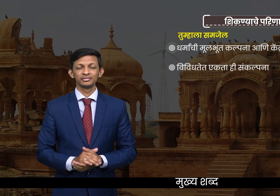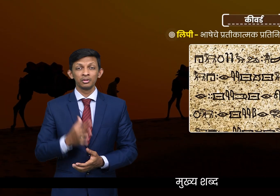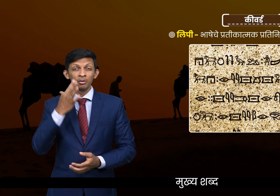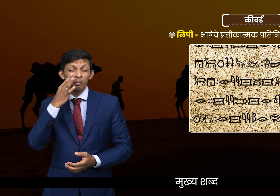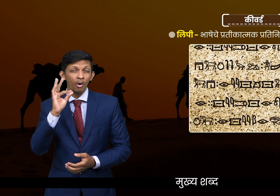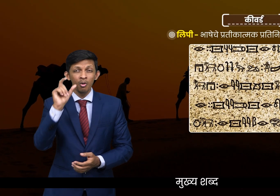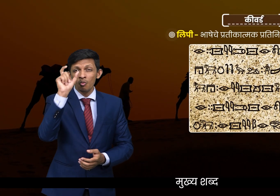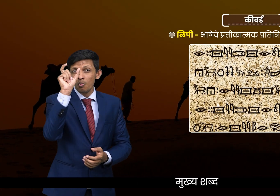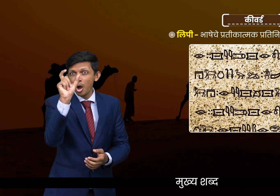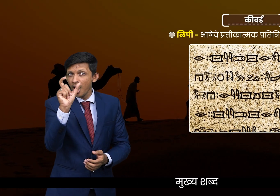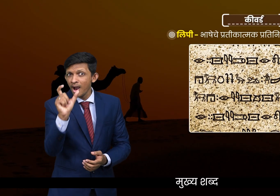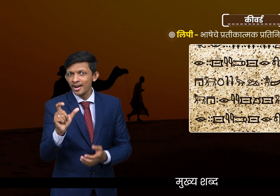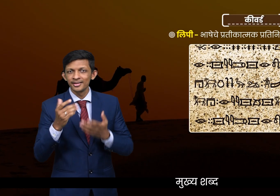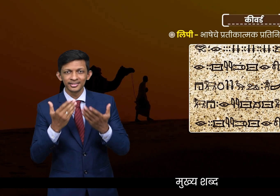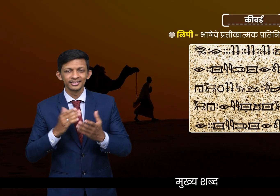मुख्य शब्द.